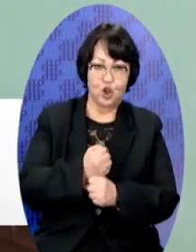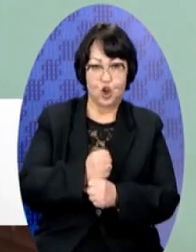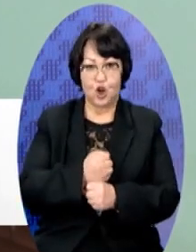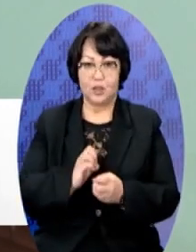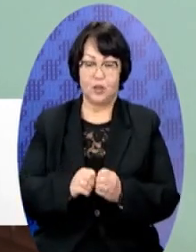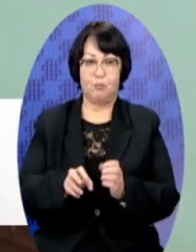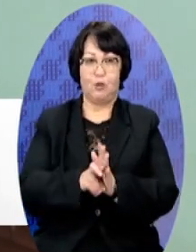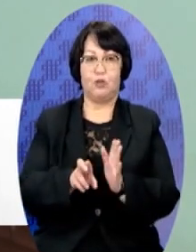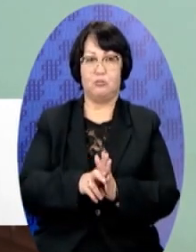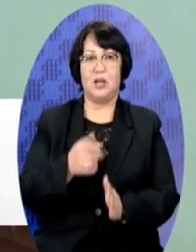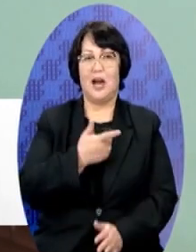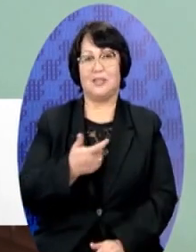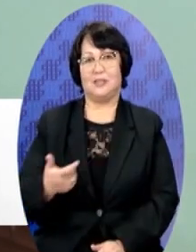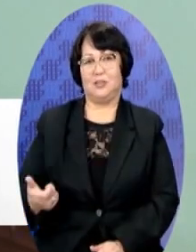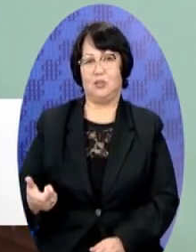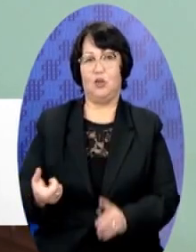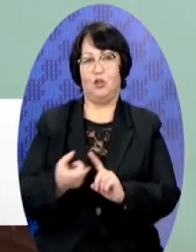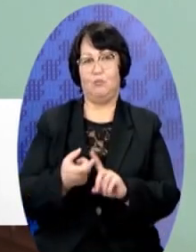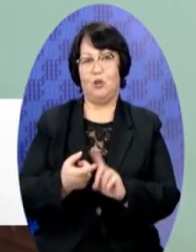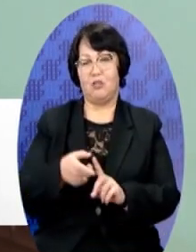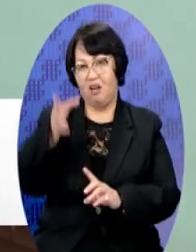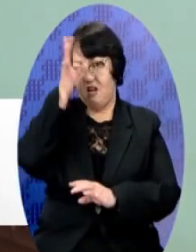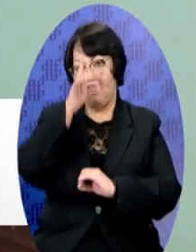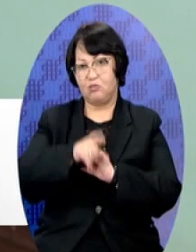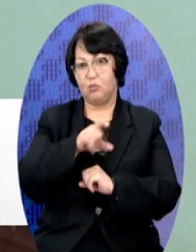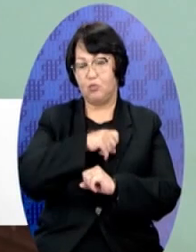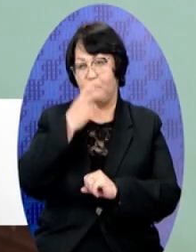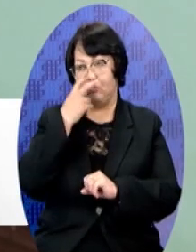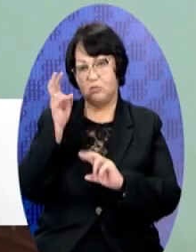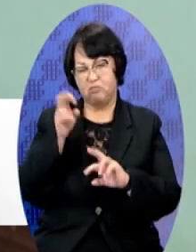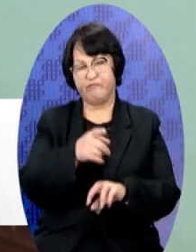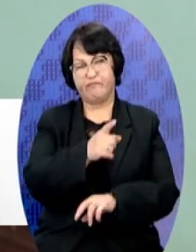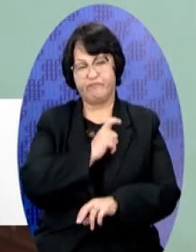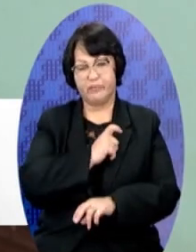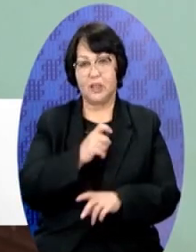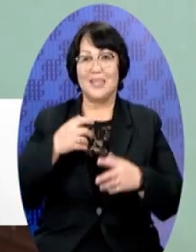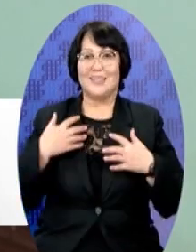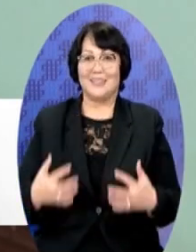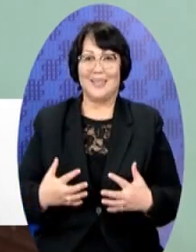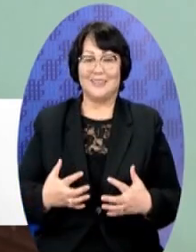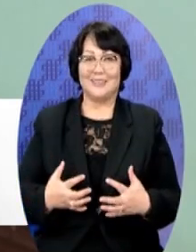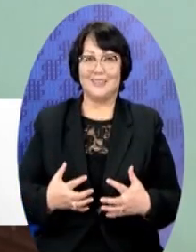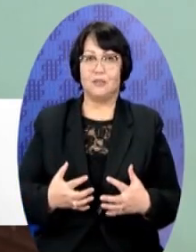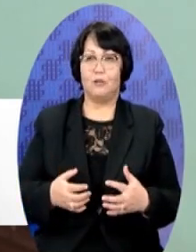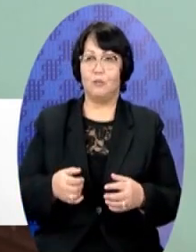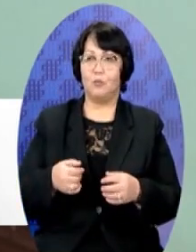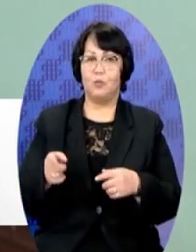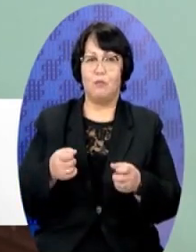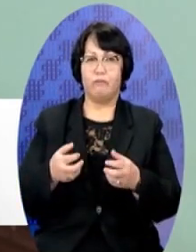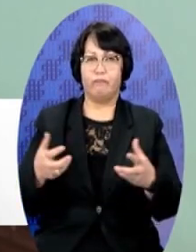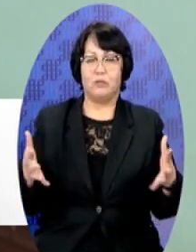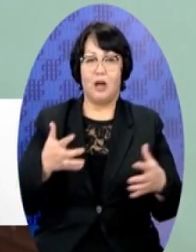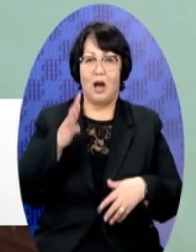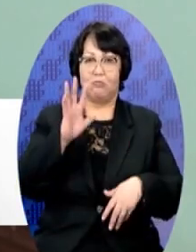хомс болцсонтой холбоотой эрдэмтэд тайлбарлаж үздэг. Үүнтэй холбоотой илүүдэлчин ба таргалтын таргалт маань бас